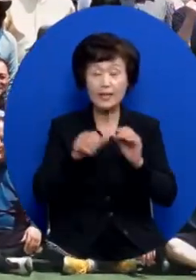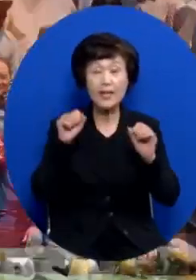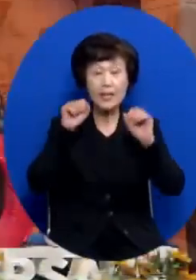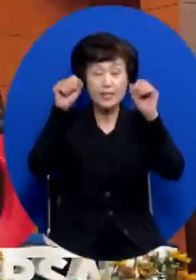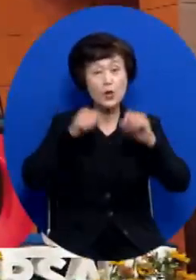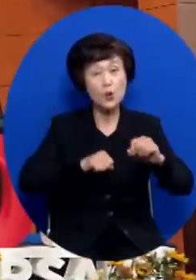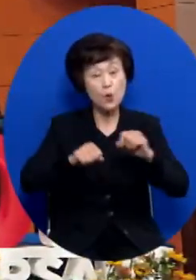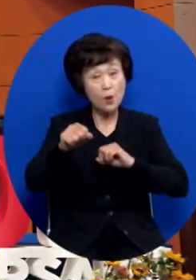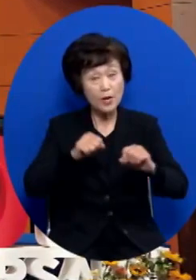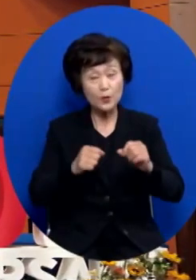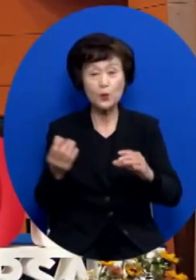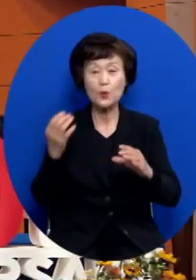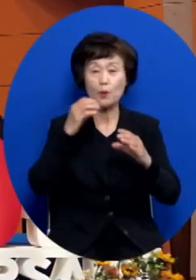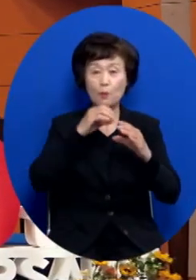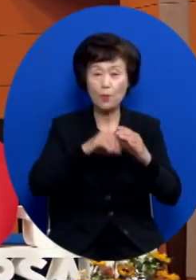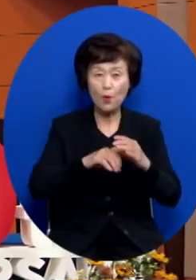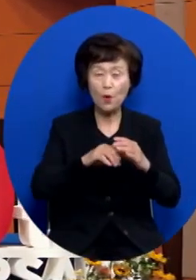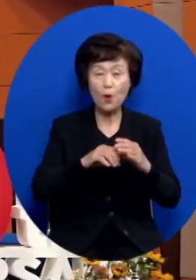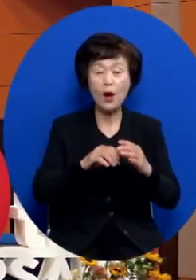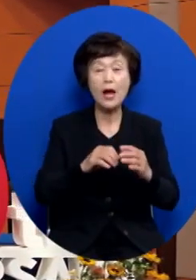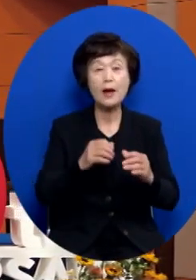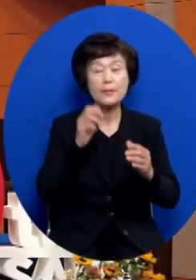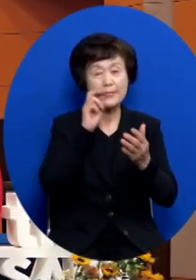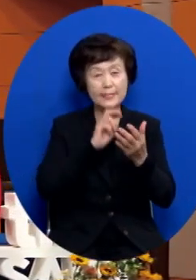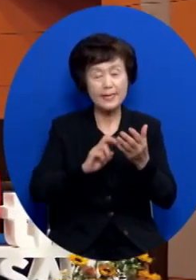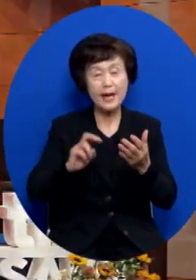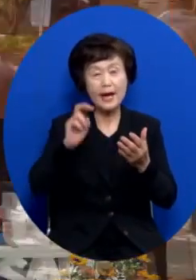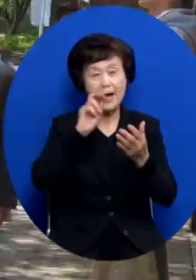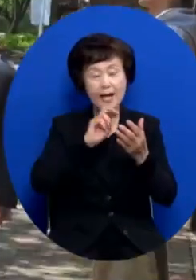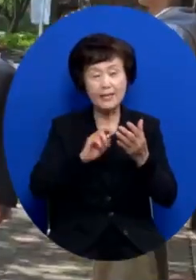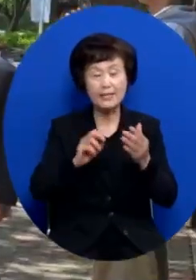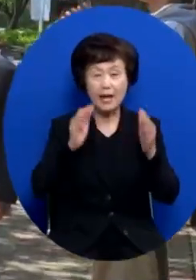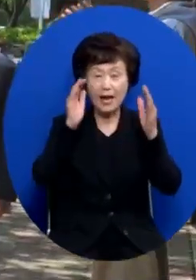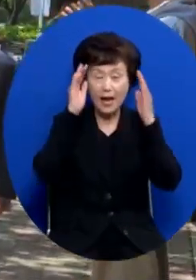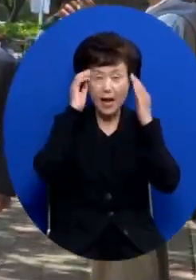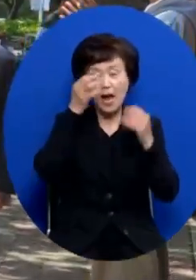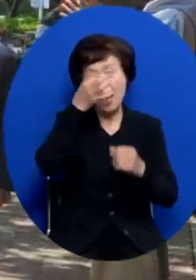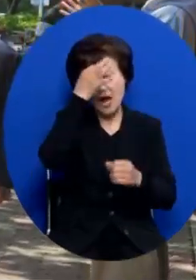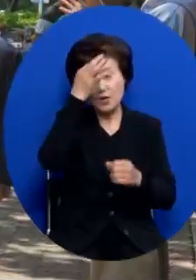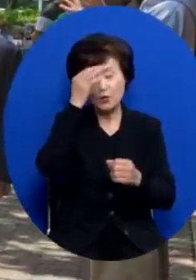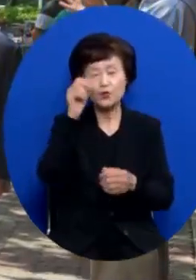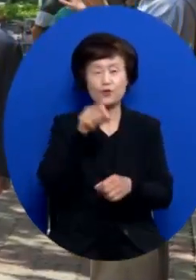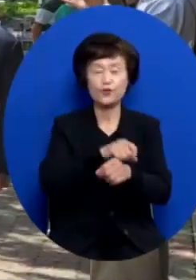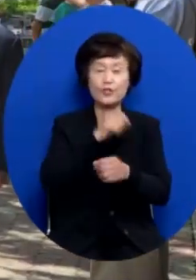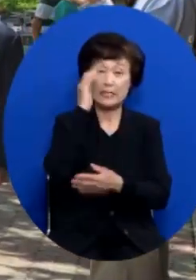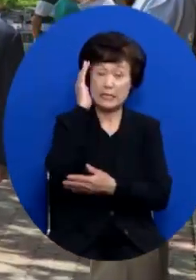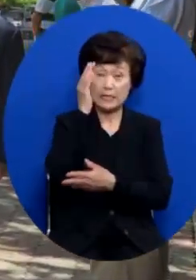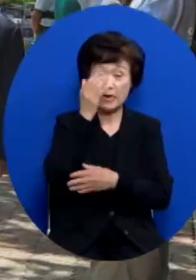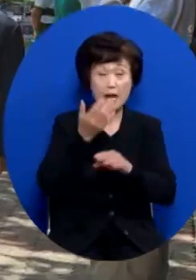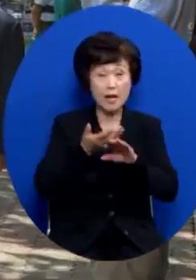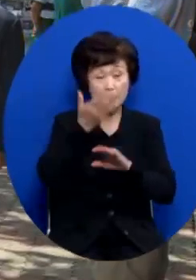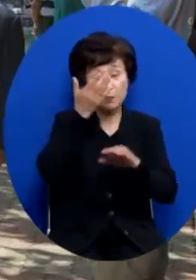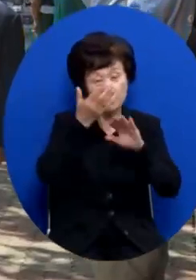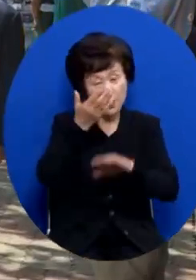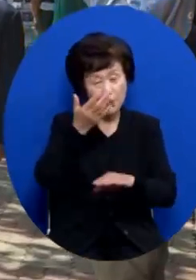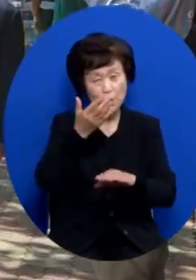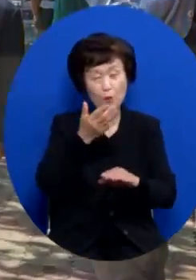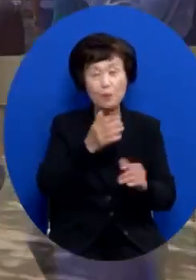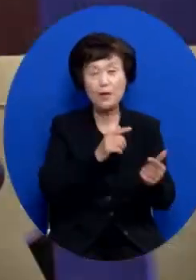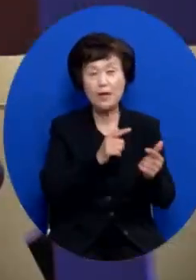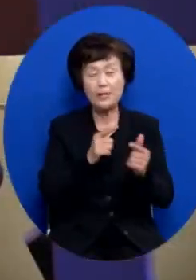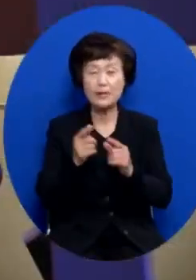비롯해 침례식, 찬양 콘서트, 학술 특강, 선후배와의 만남 등 다채로운 프로그램을